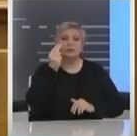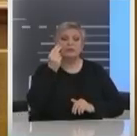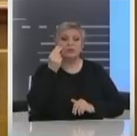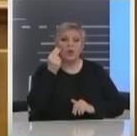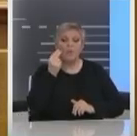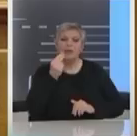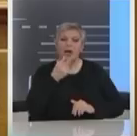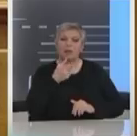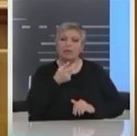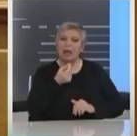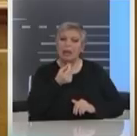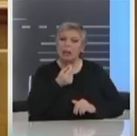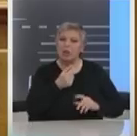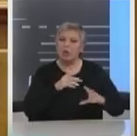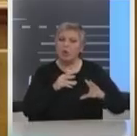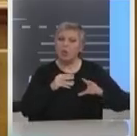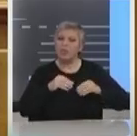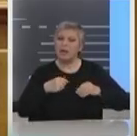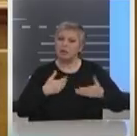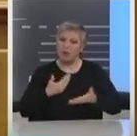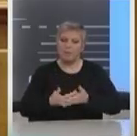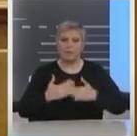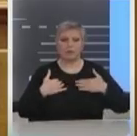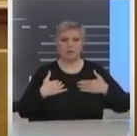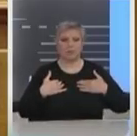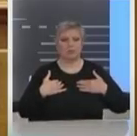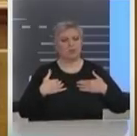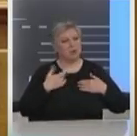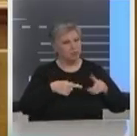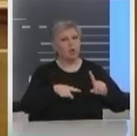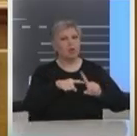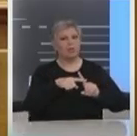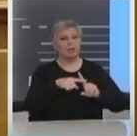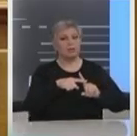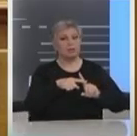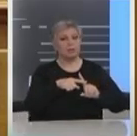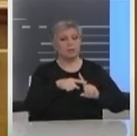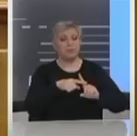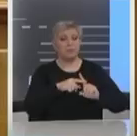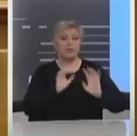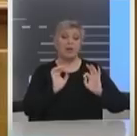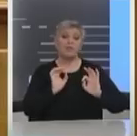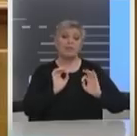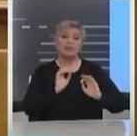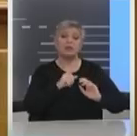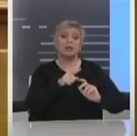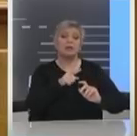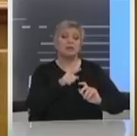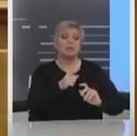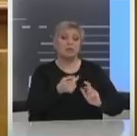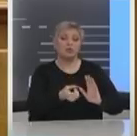γραμμή. Αυτό είναι κάτι θετικό, εφόσον βέβαια η νέα κυβέρνηση των Σκοπίων